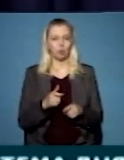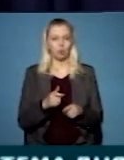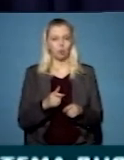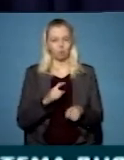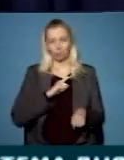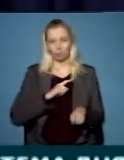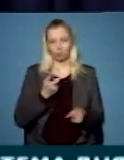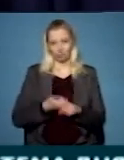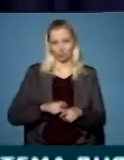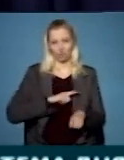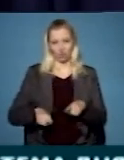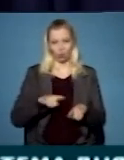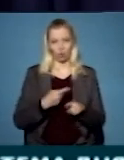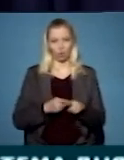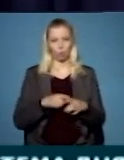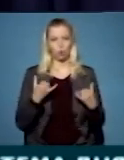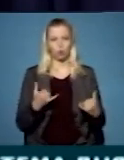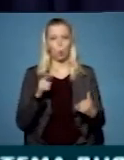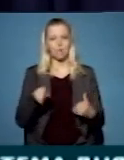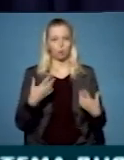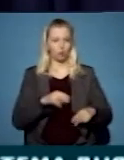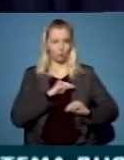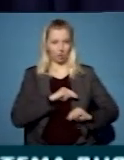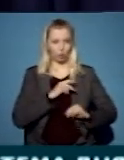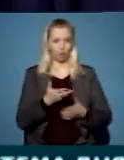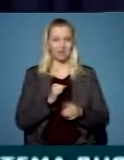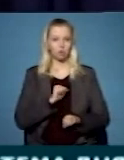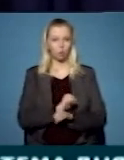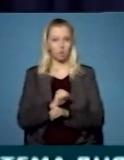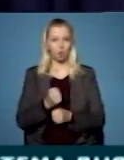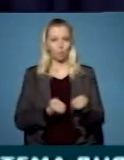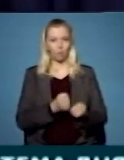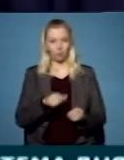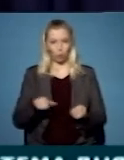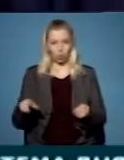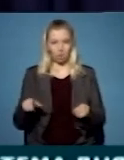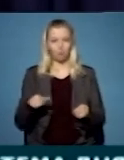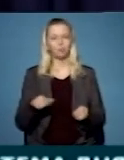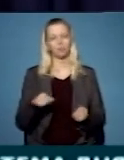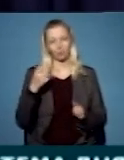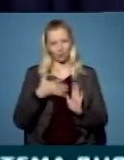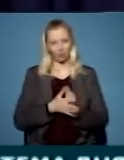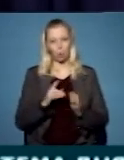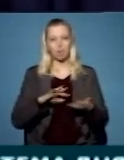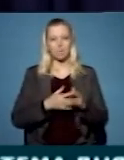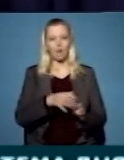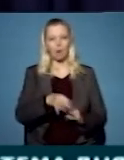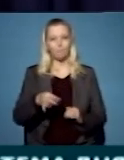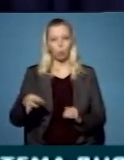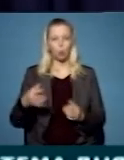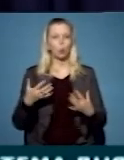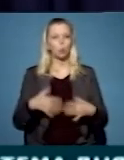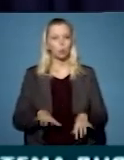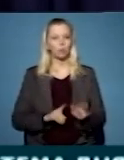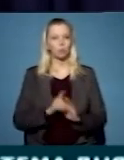встановленої швидкості. І тому ми вже сьогодні там працюємо, ми зупиняємо водіїв. Зрозуміло, що в населених пунктах вже